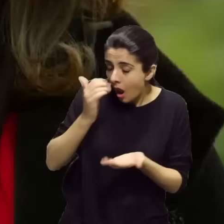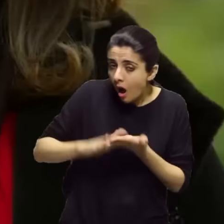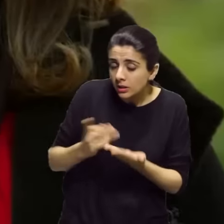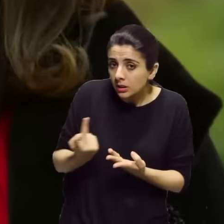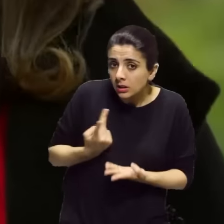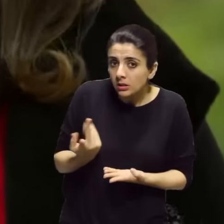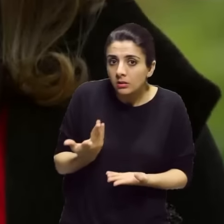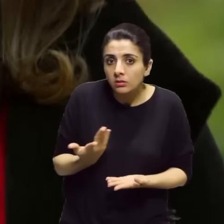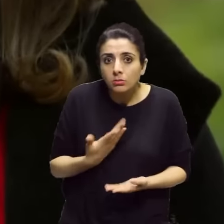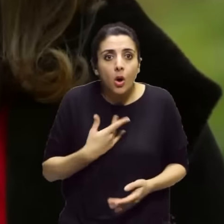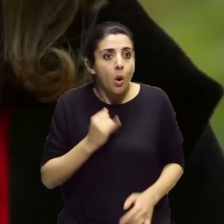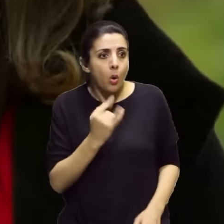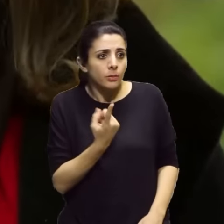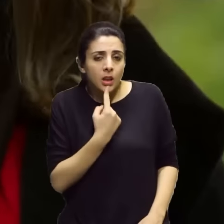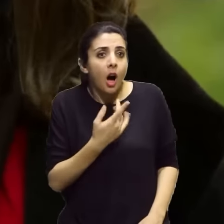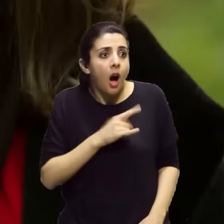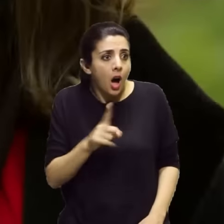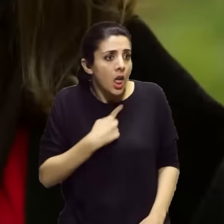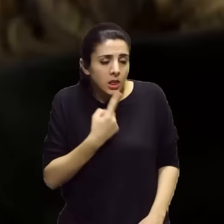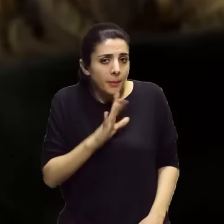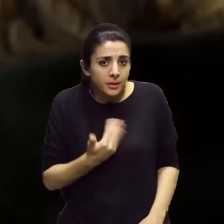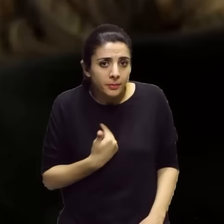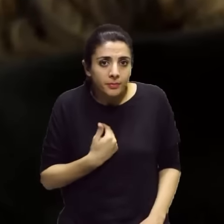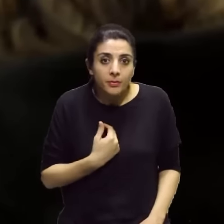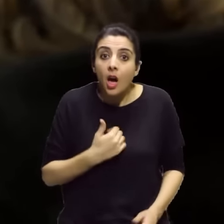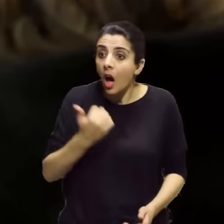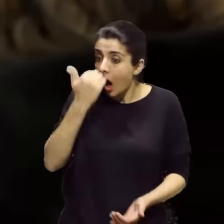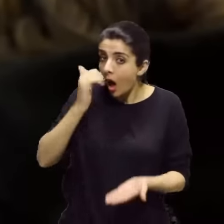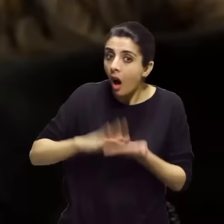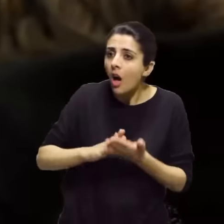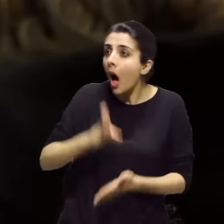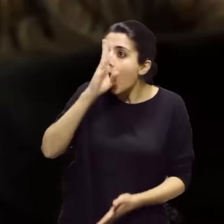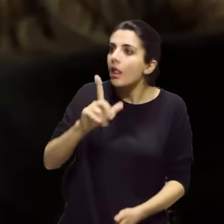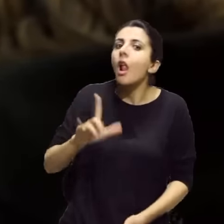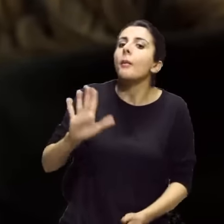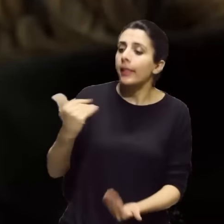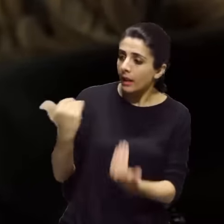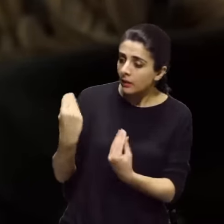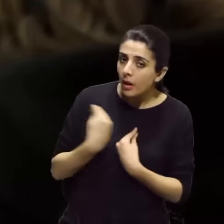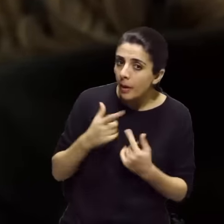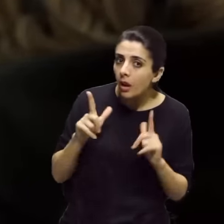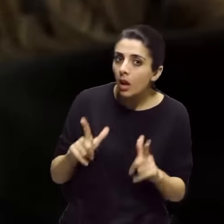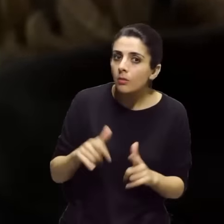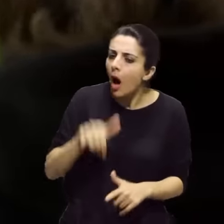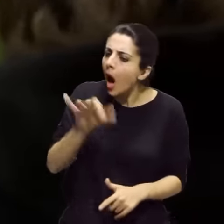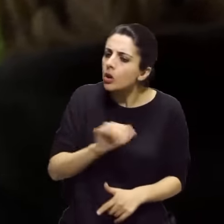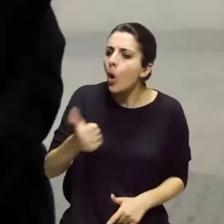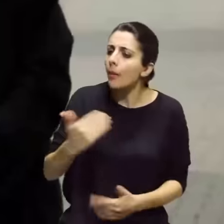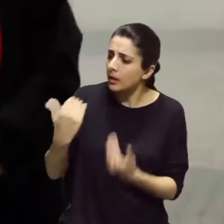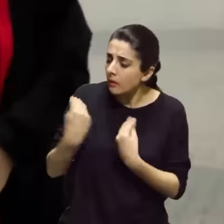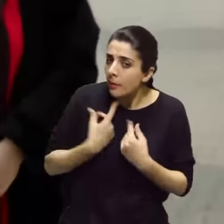ya. Aksini söyleyen olmadı ki kankacığım. Kankalar adil olmaz. Birbirini tutar. Haksız olsa